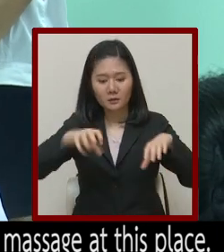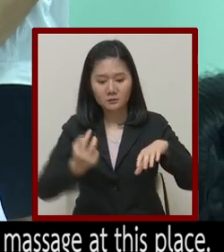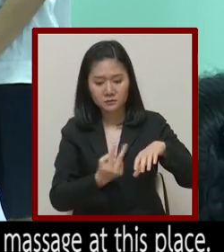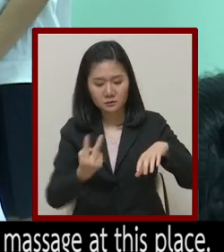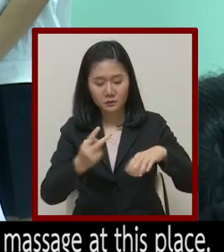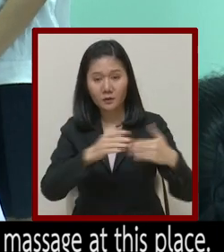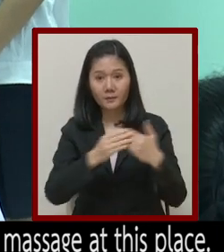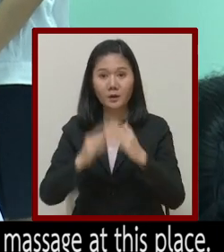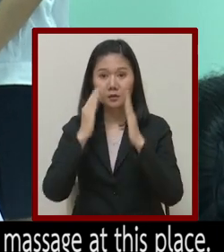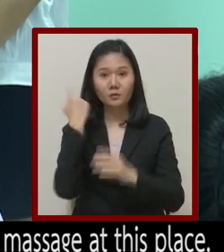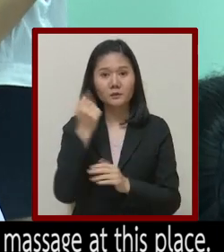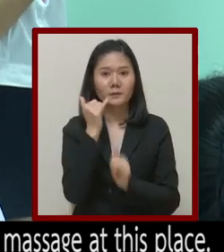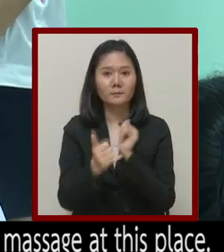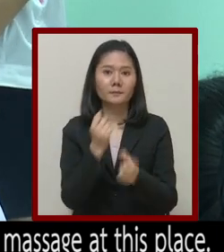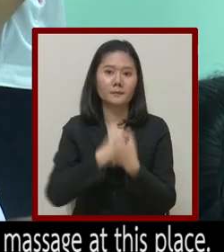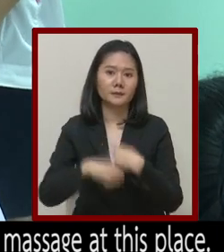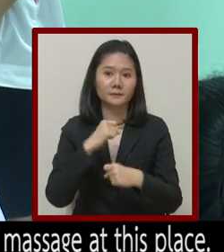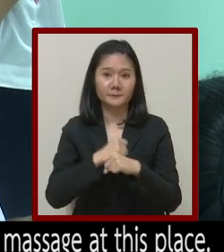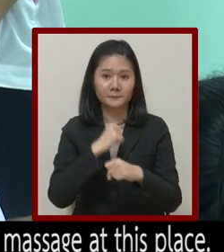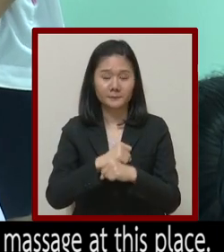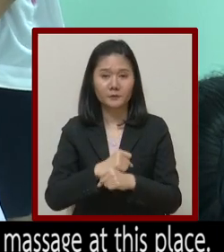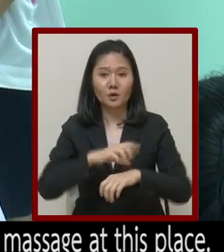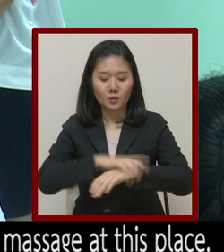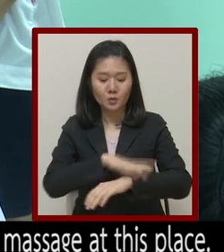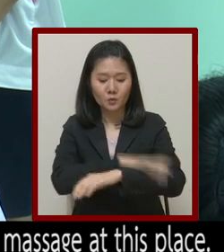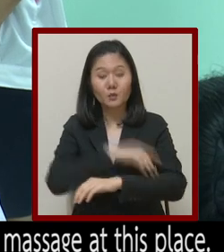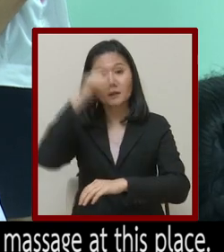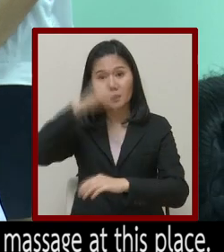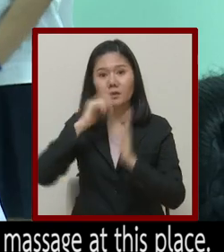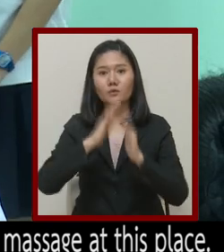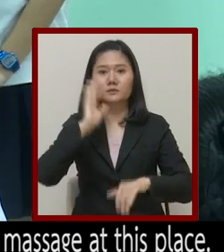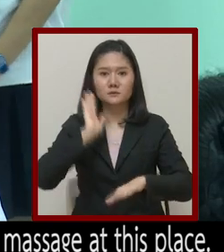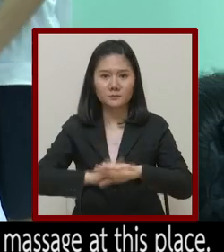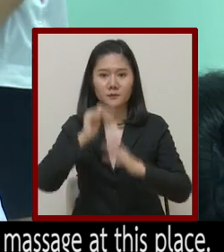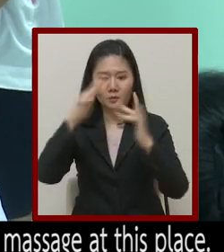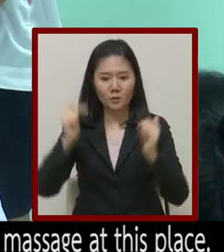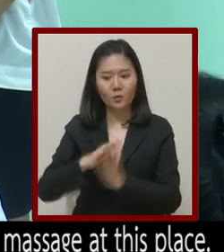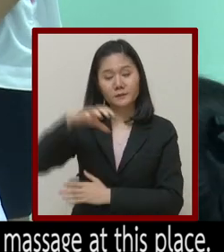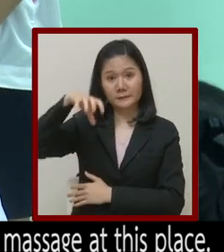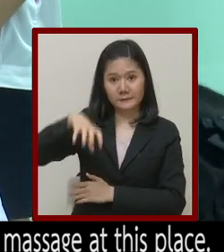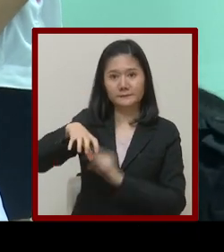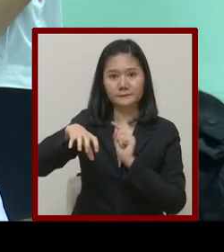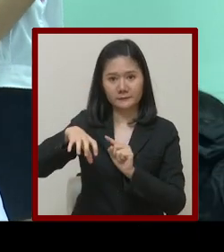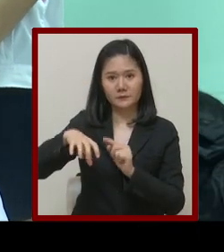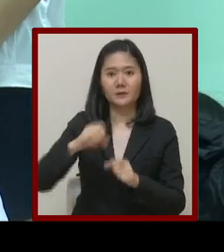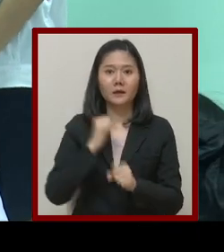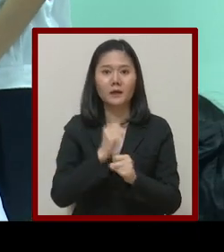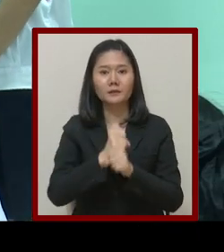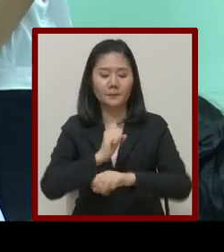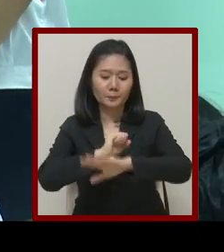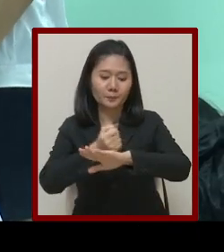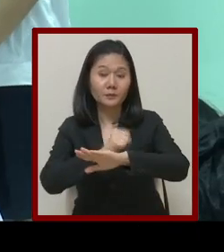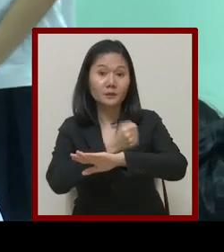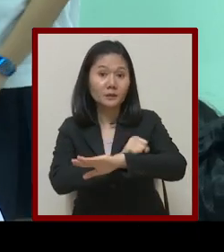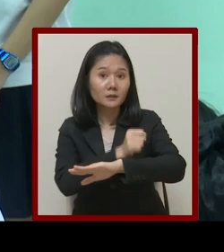พานักท่องเที่ยวลงพื้นที่ปฏิบัติการนวดแผนไทยกับผู้เชี่ยวชาญที่วัดแห่งนี้ค่ะค่ะสำหรับการทำรูปประคบนะ